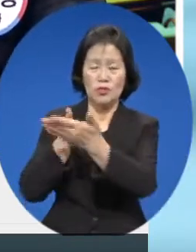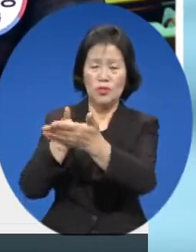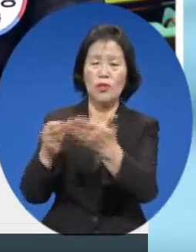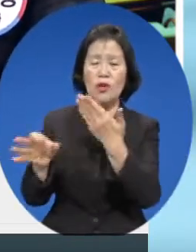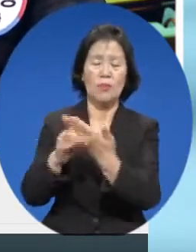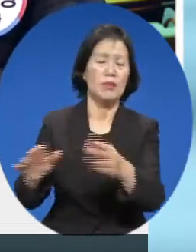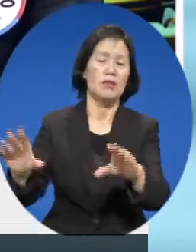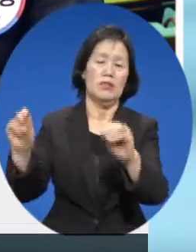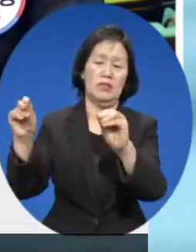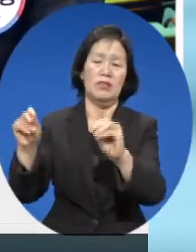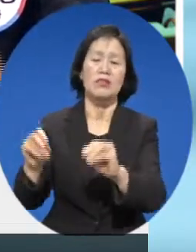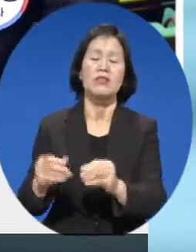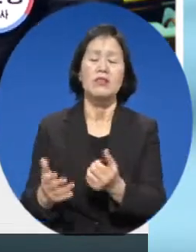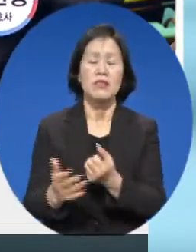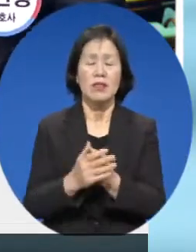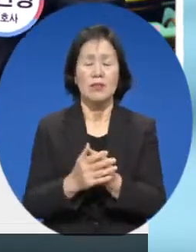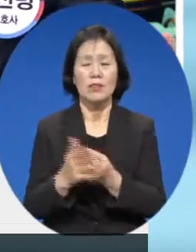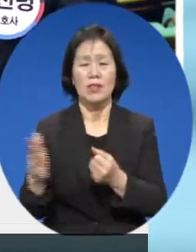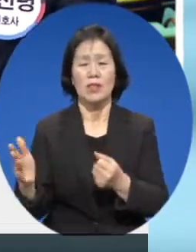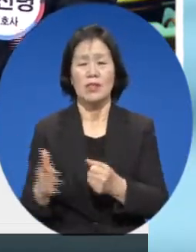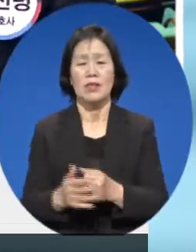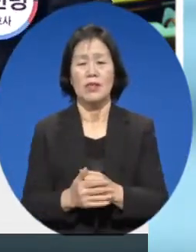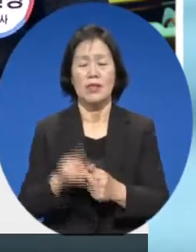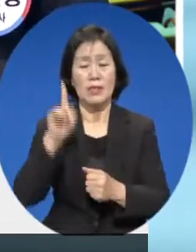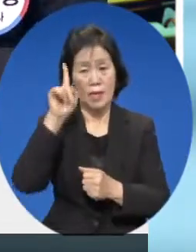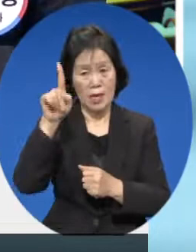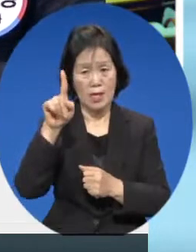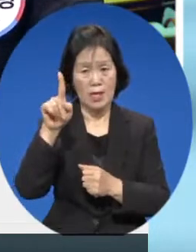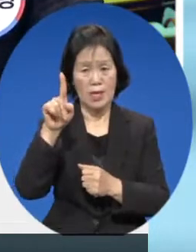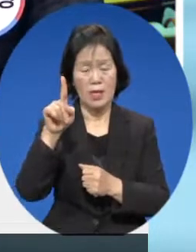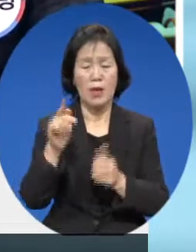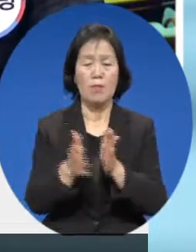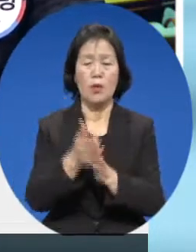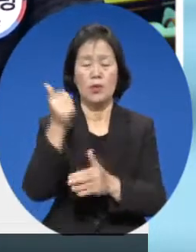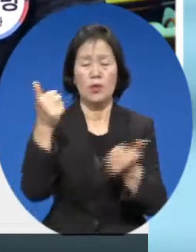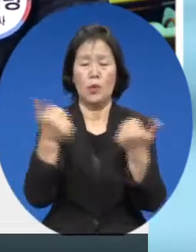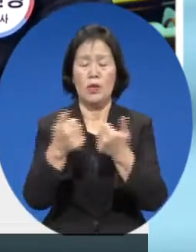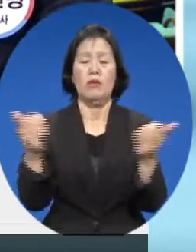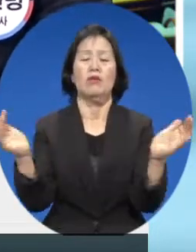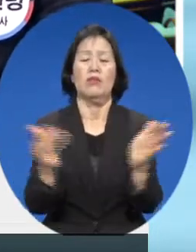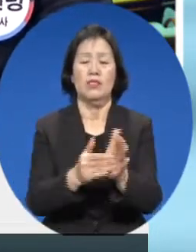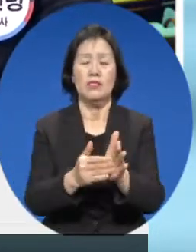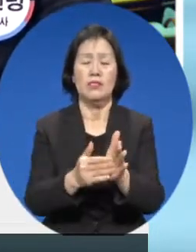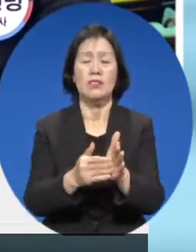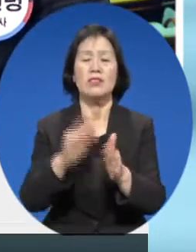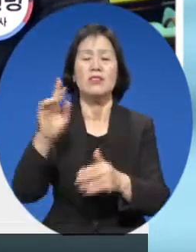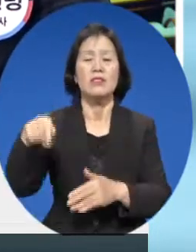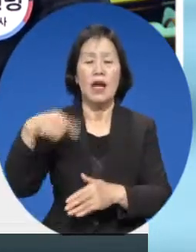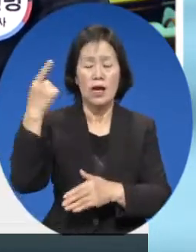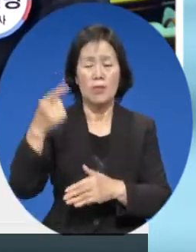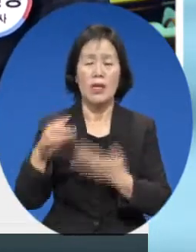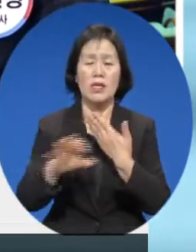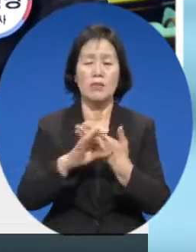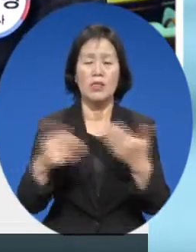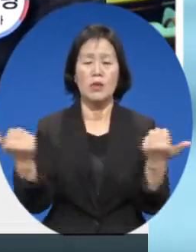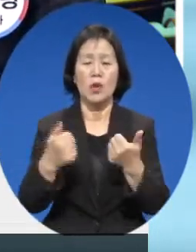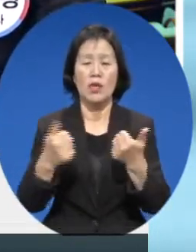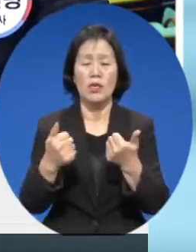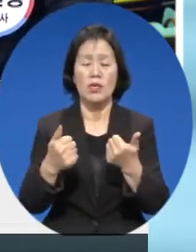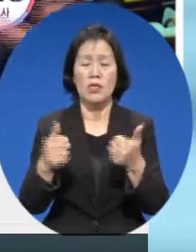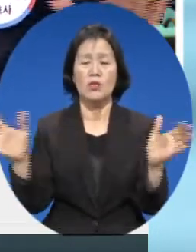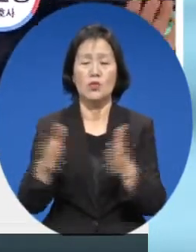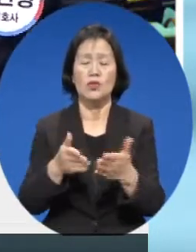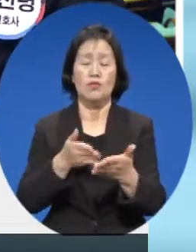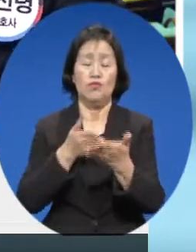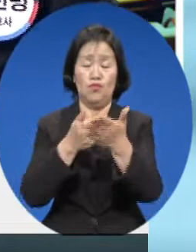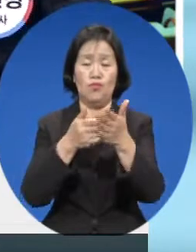끝나버린 것이죠 더불어서 말씀하신것처럼 내일이면 은 본회의가 끝납니다 그러면은 그 다음에 임 씨에게 가 지금 소집 요청 되어 있는데